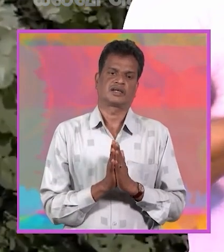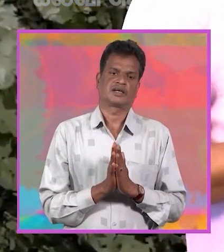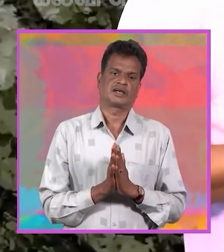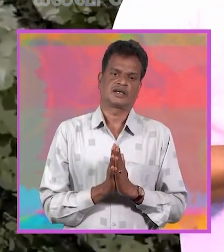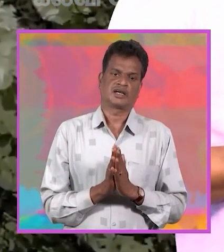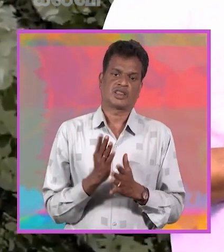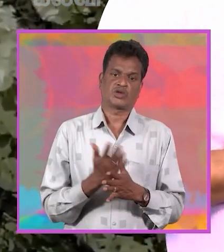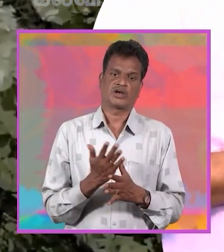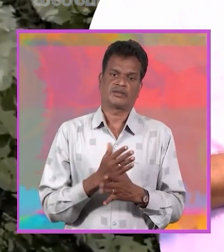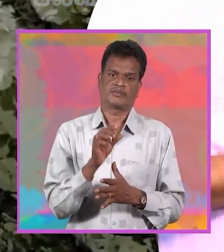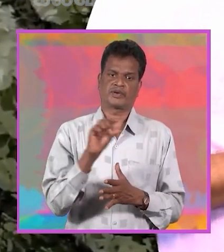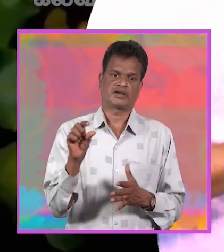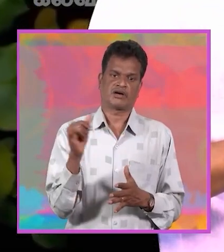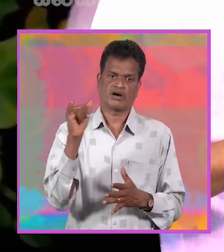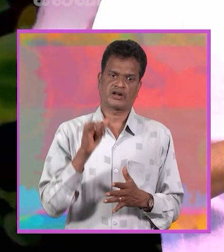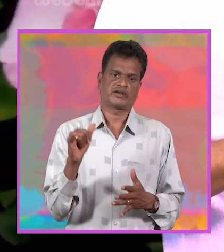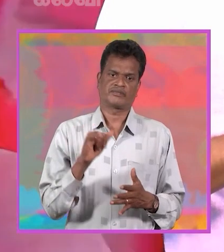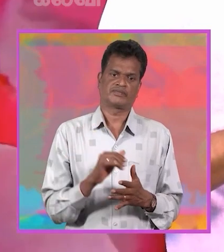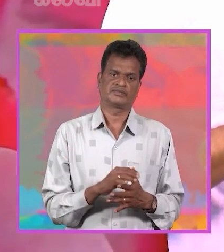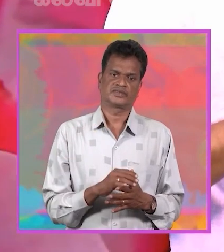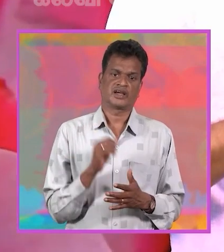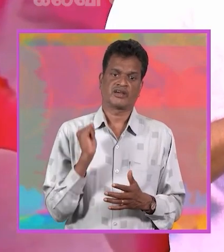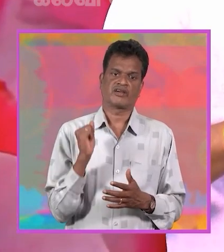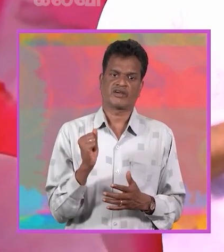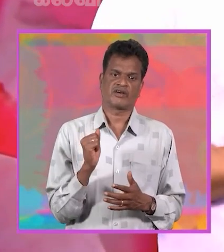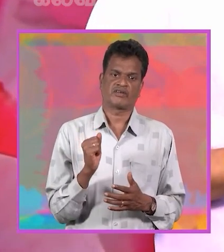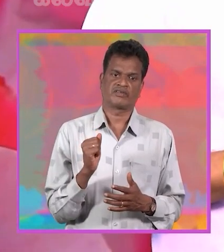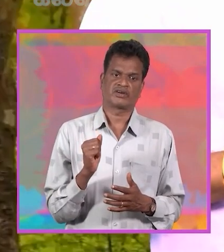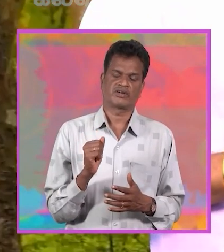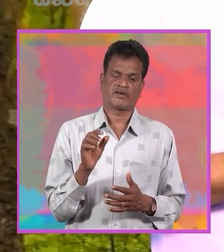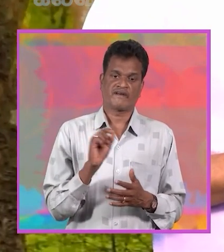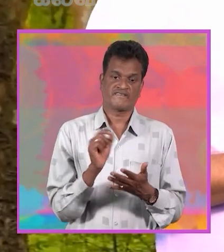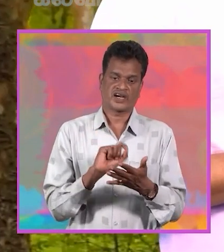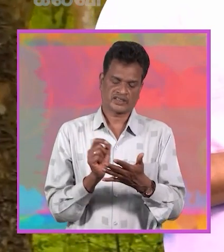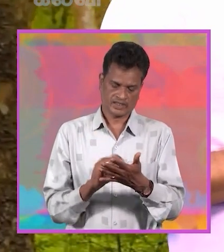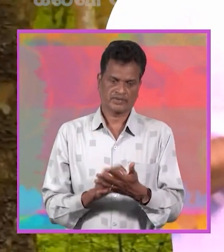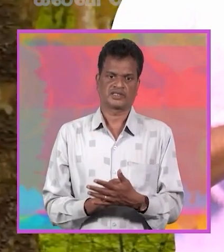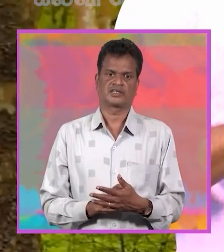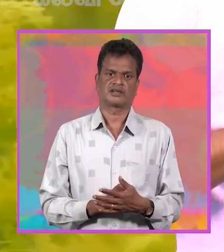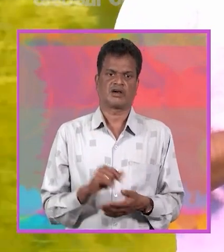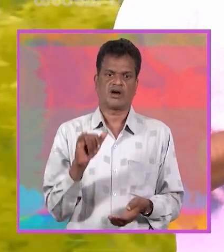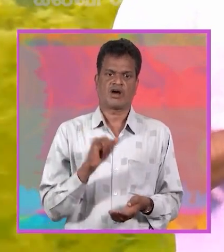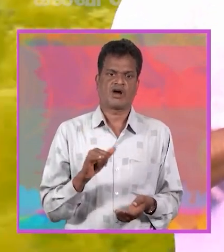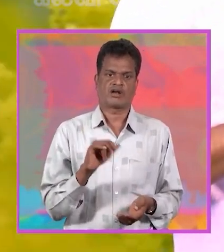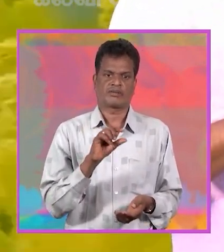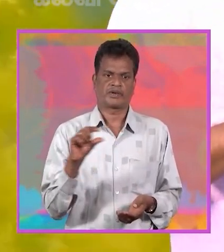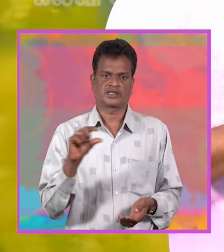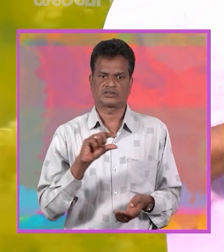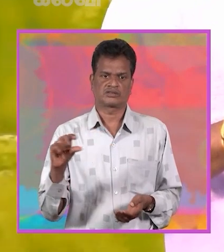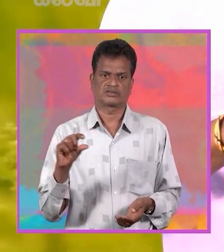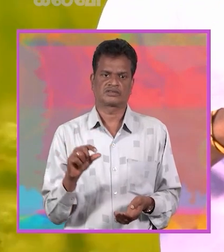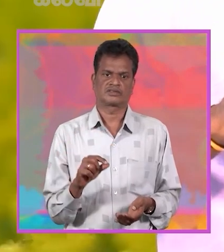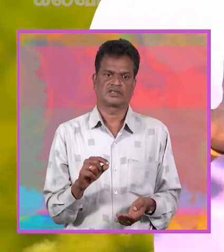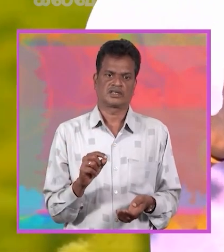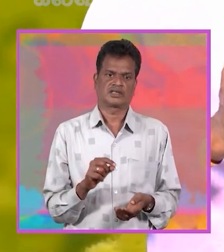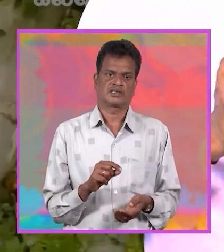தொழில் பெயர், இந்த ஆறையும் எவ்வாறு வாக்கியத்தில் அமைத்து எழுதுவது, இந்த ஆறு வகை பெயர் சொற்களையும் அமைத்து